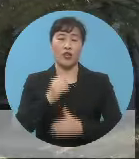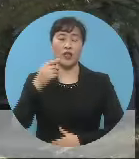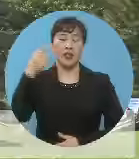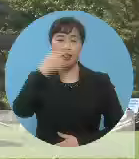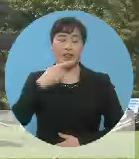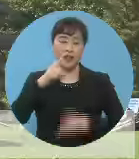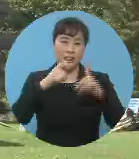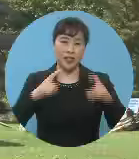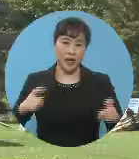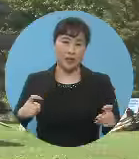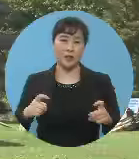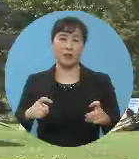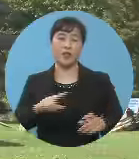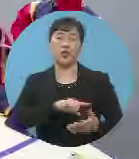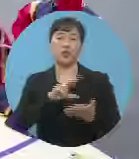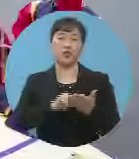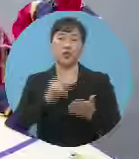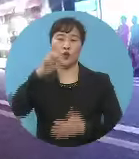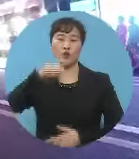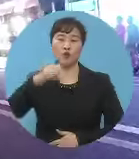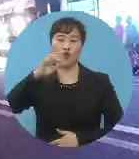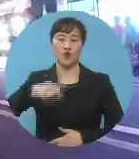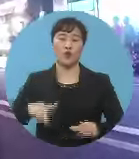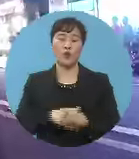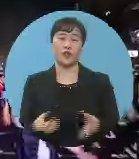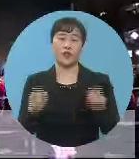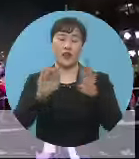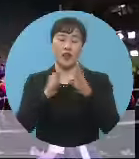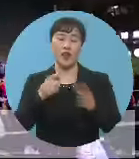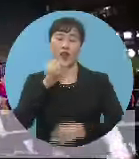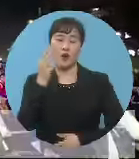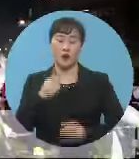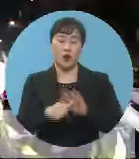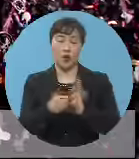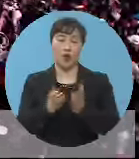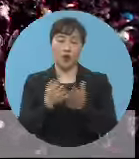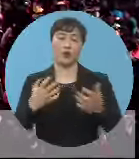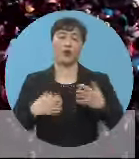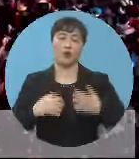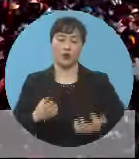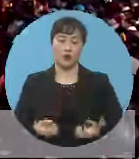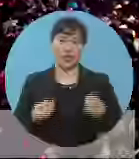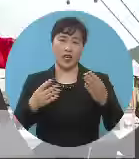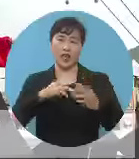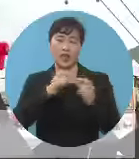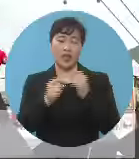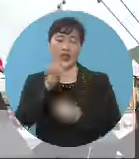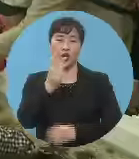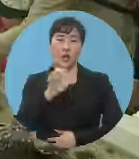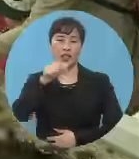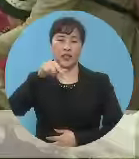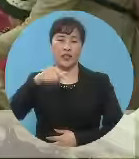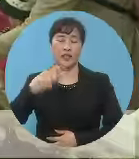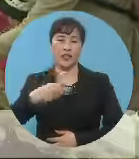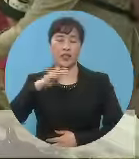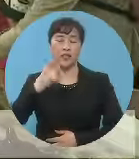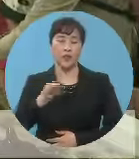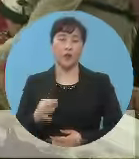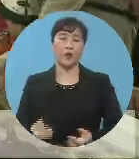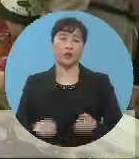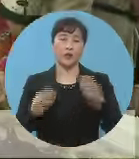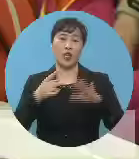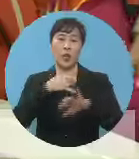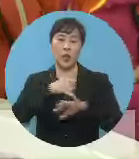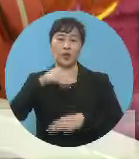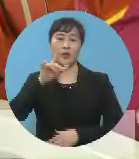운주 문화축제가 열립니다. 이외에도 여수 거북선 축제, 장성 홍길동 축제, 완도 장보고